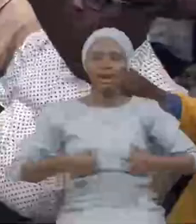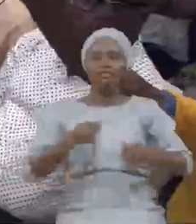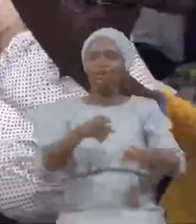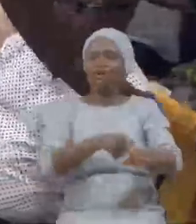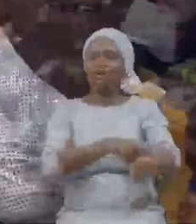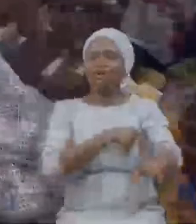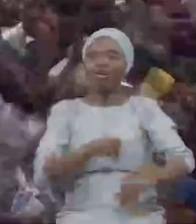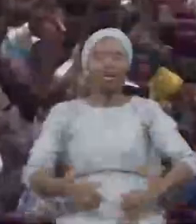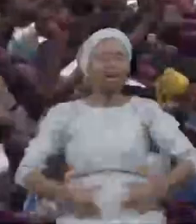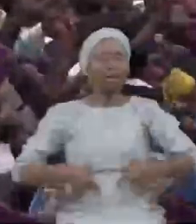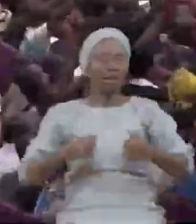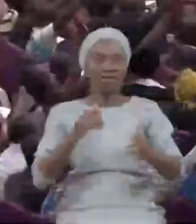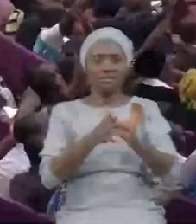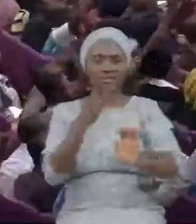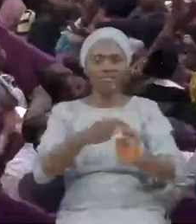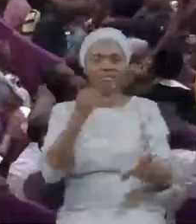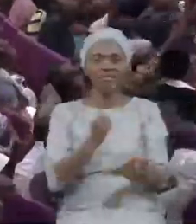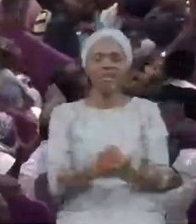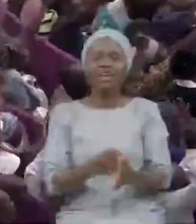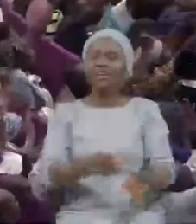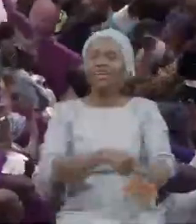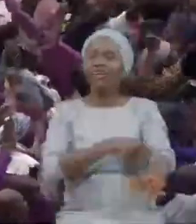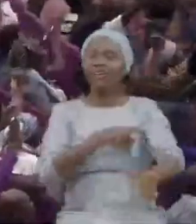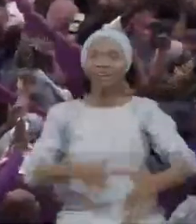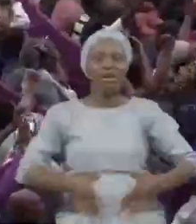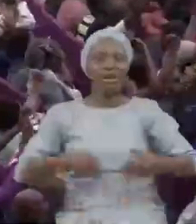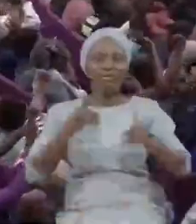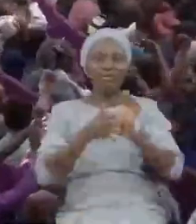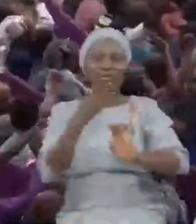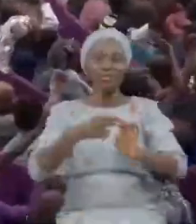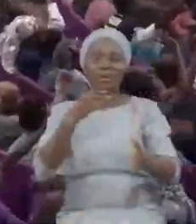toi. Une longue vie à toi.